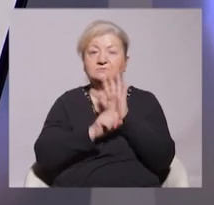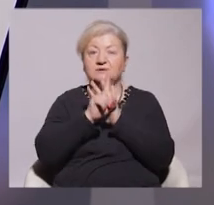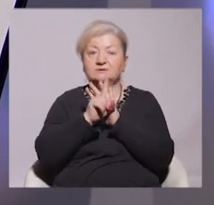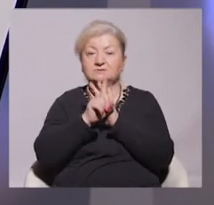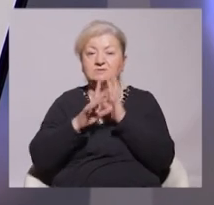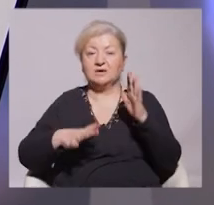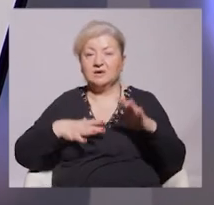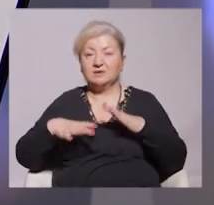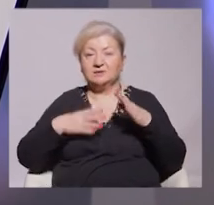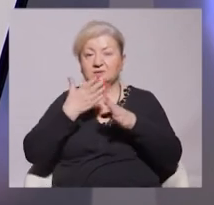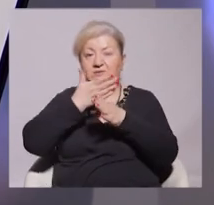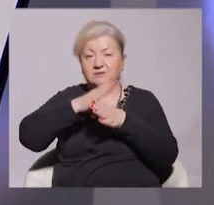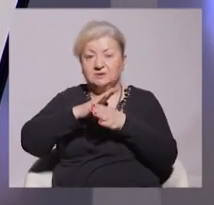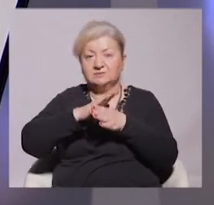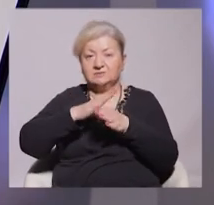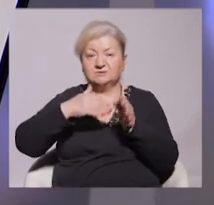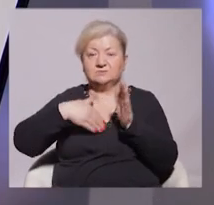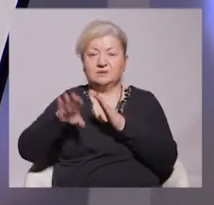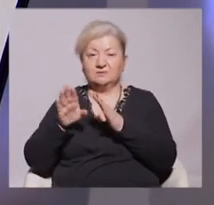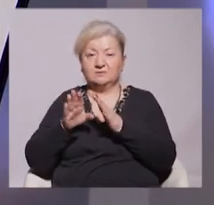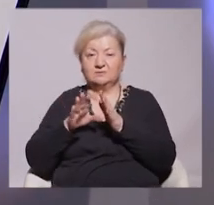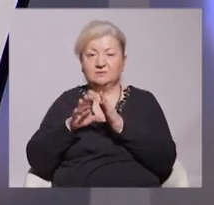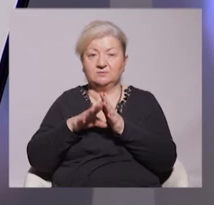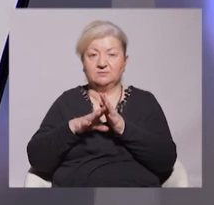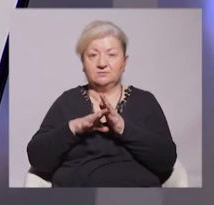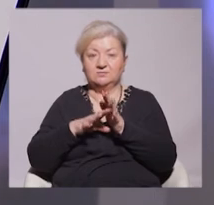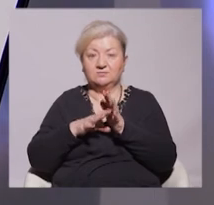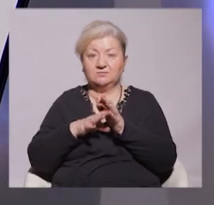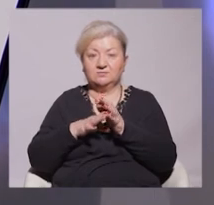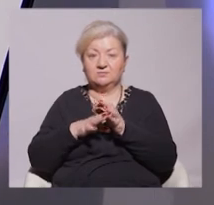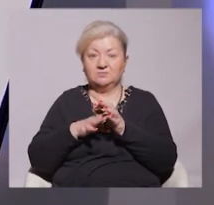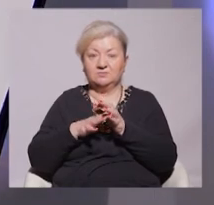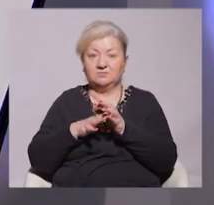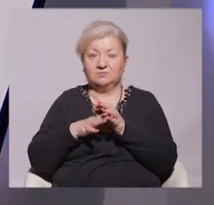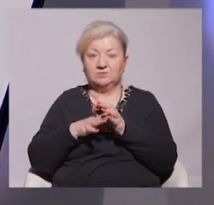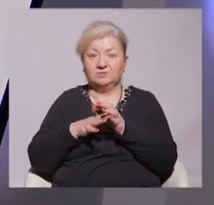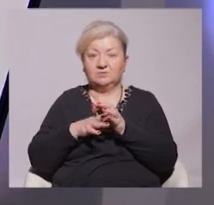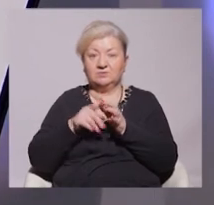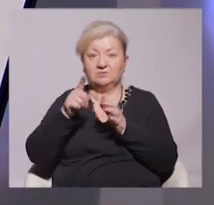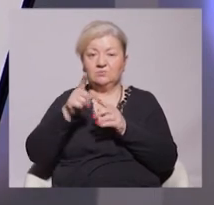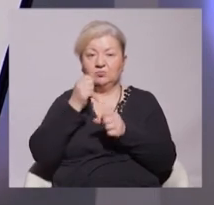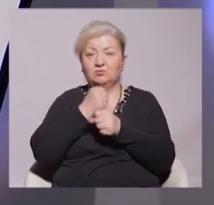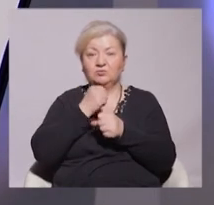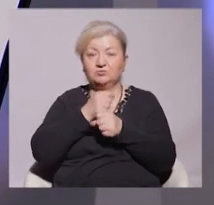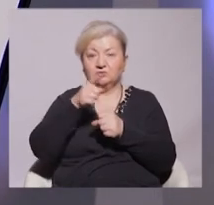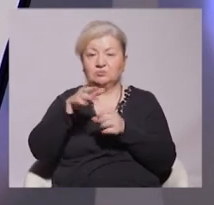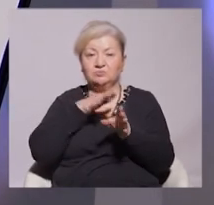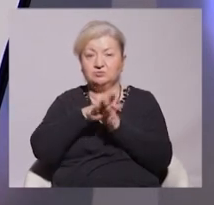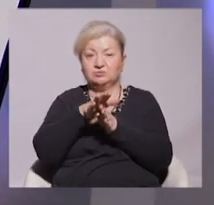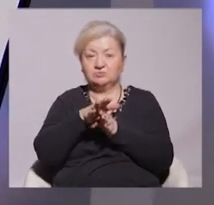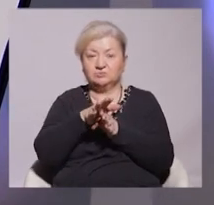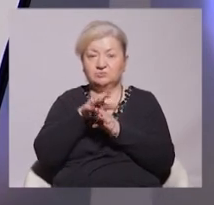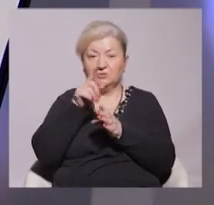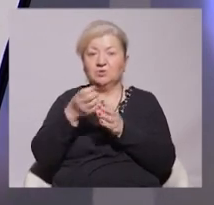საწყისი ენერგიის ნაწილი წავიდა კიდევ და მოდი აქ სხვა ფრით წავიდა კიდევ აი ამ მუშაობის